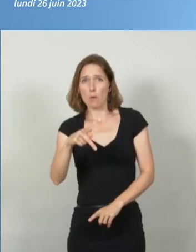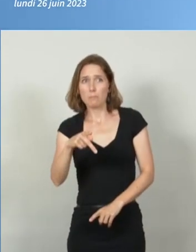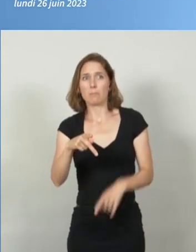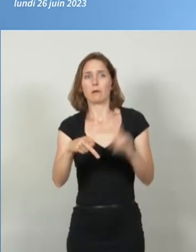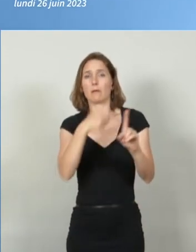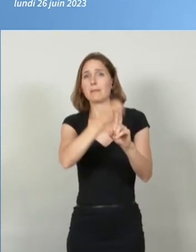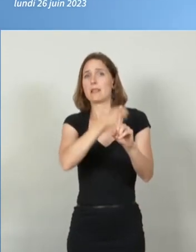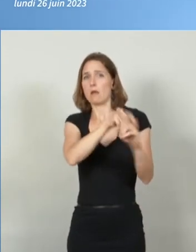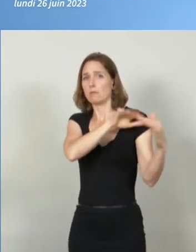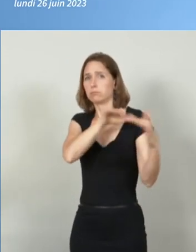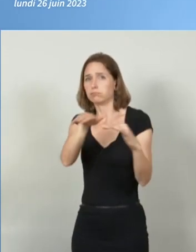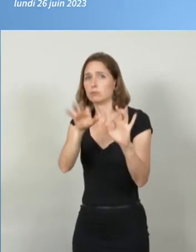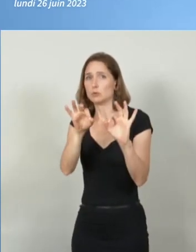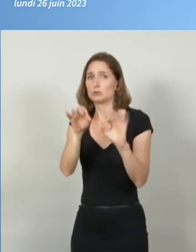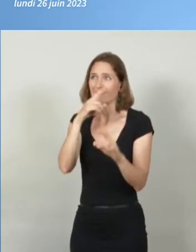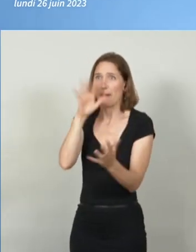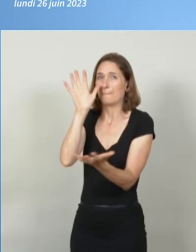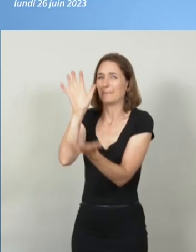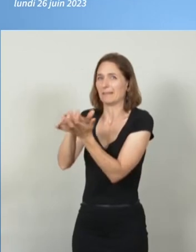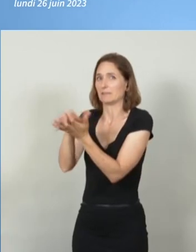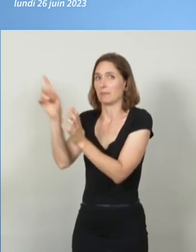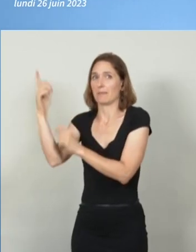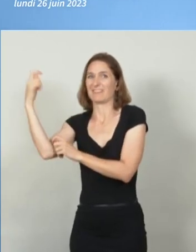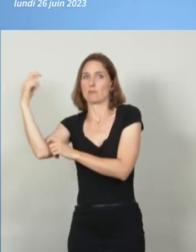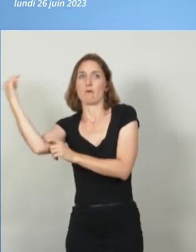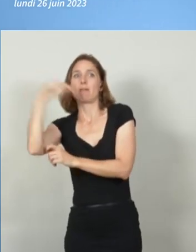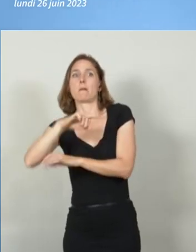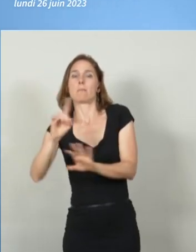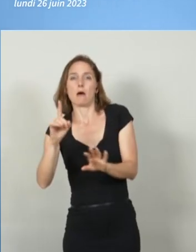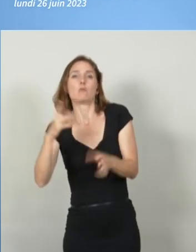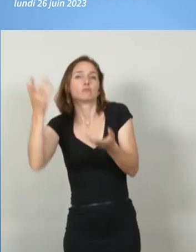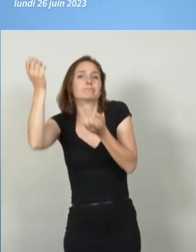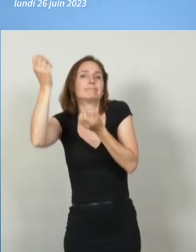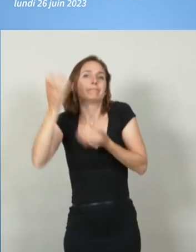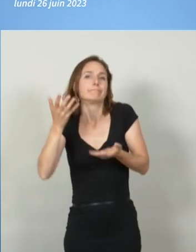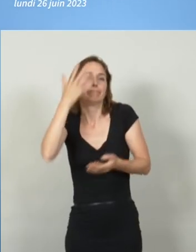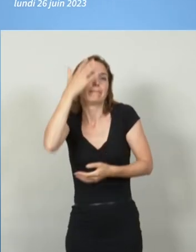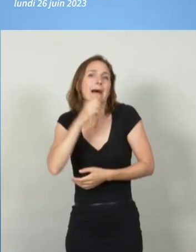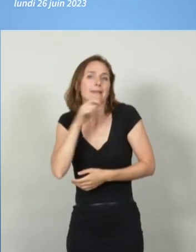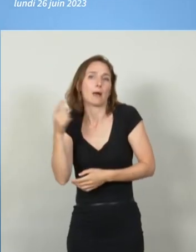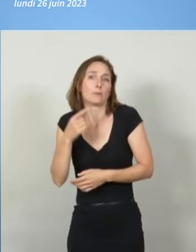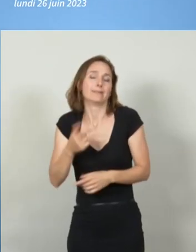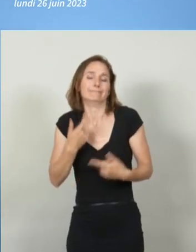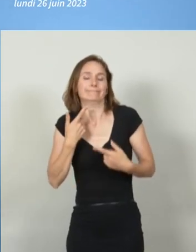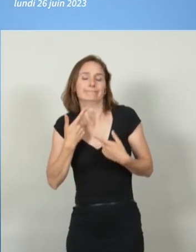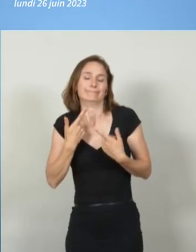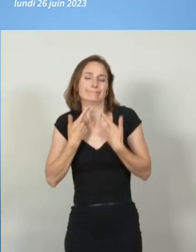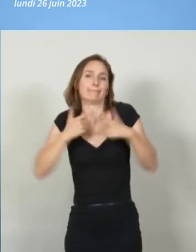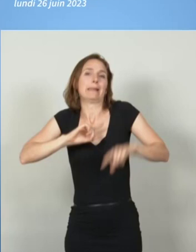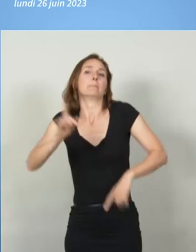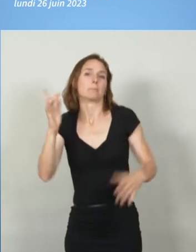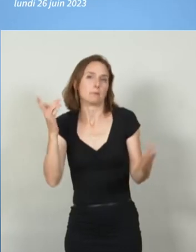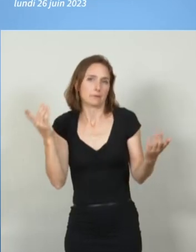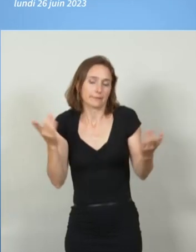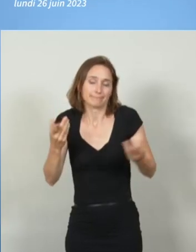président n'est pas tombé dessus il devait peut-être savoir à quoi s'attendre et il se trouve qu'il n'était pas disponible et j'ai envie de dire tant mieux parce que c'était quand même assez mal venu